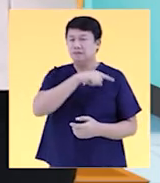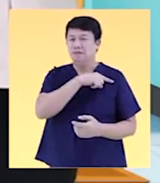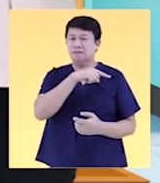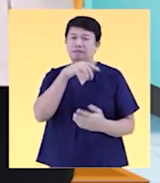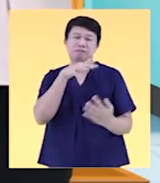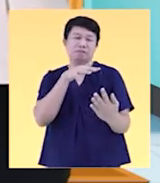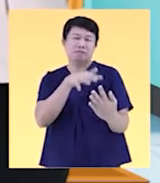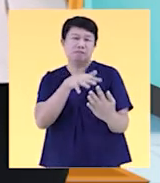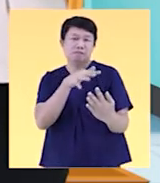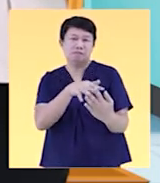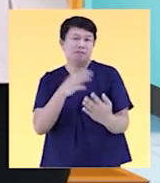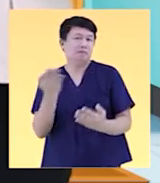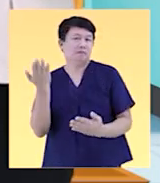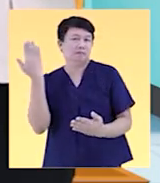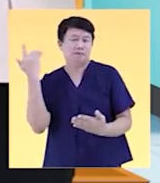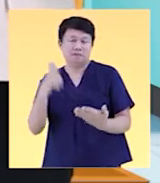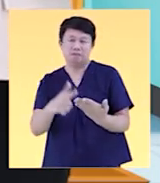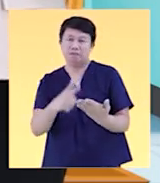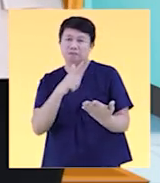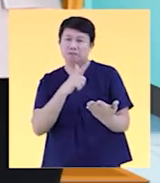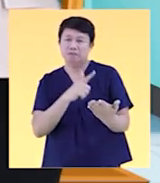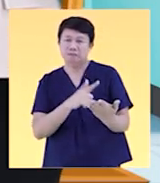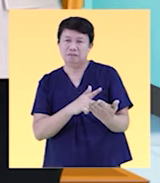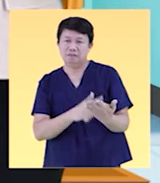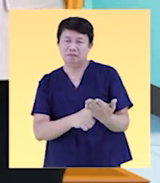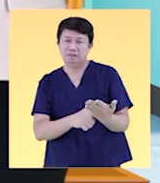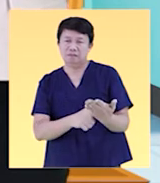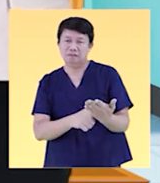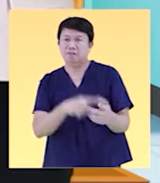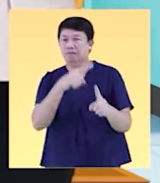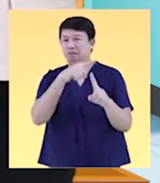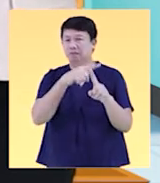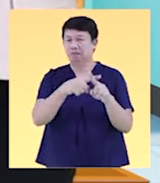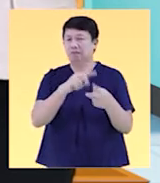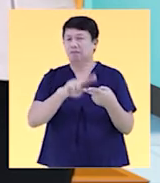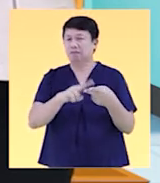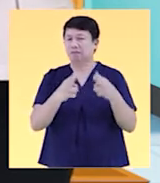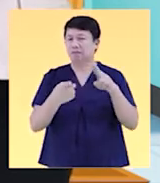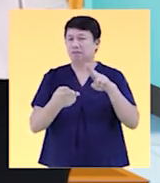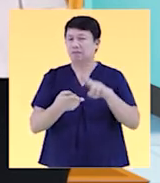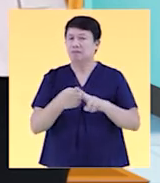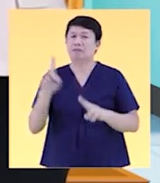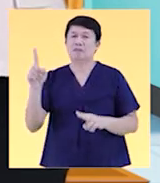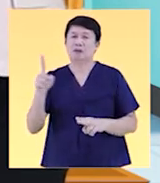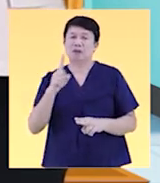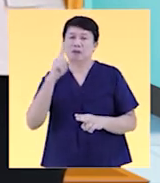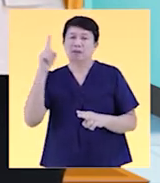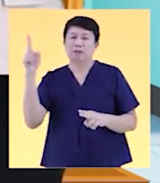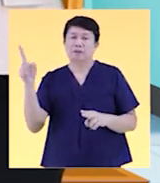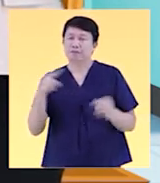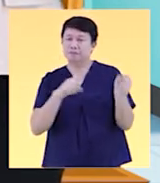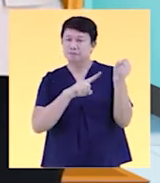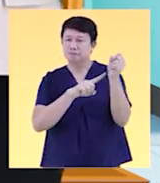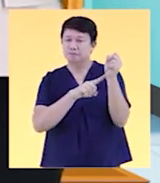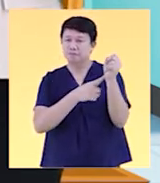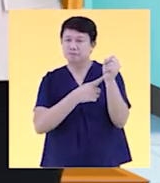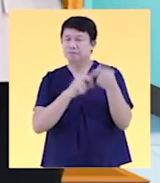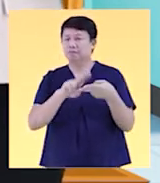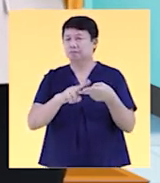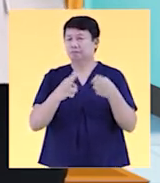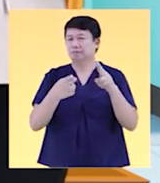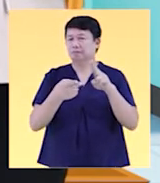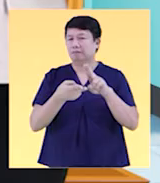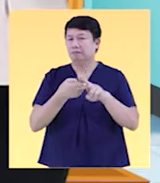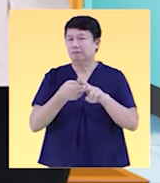Ating napag-aralan sa ating nakaraang aralin na ang pag-add sa mga numbers ay laging nagsisimula sa